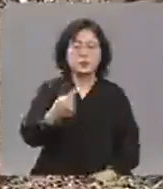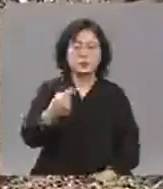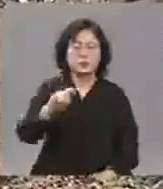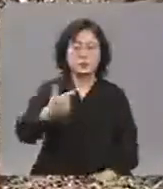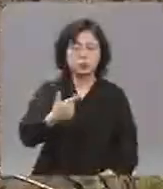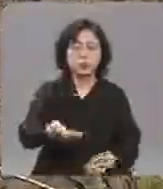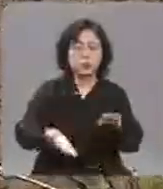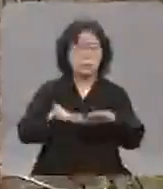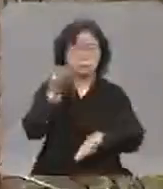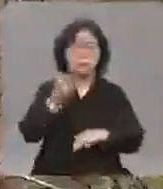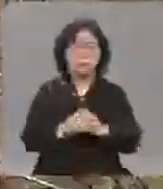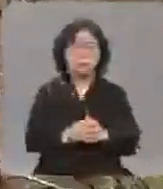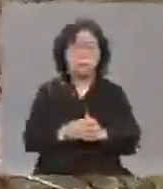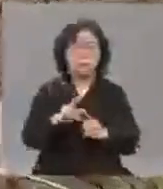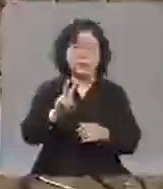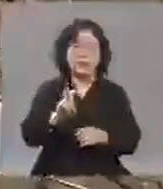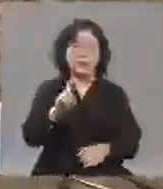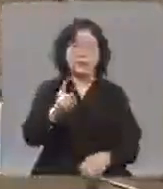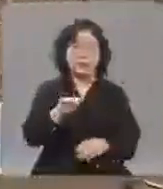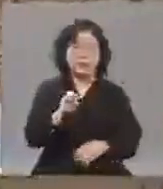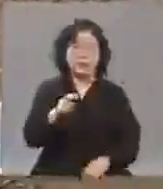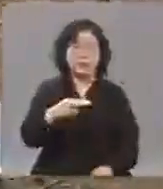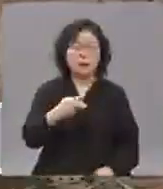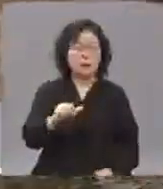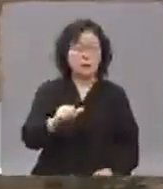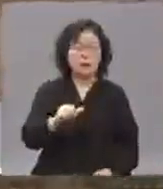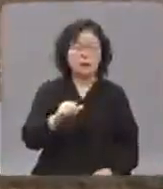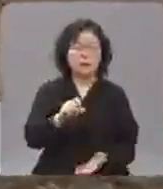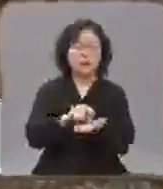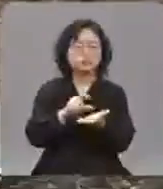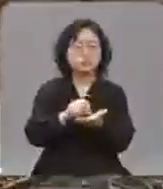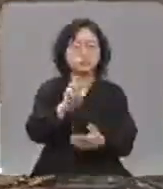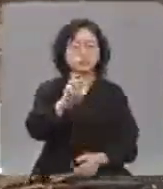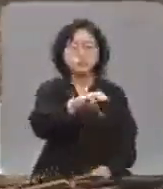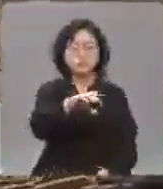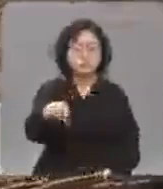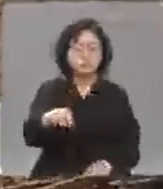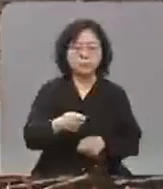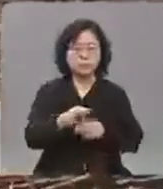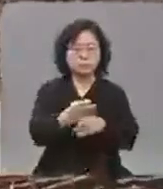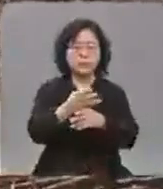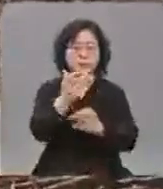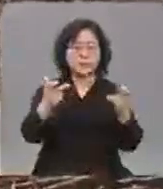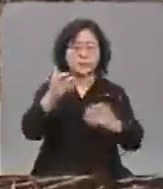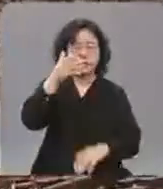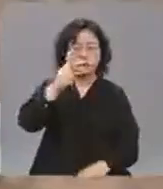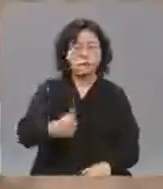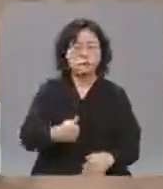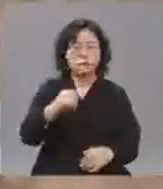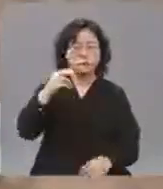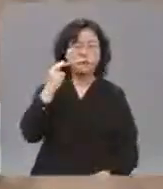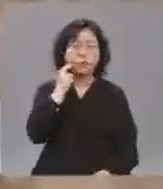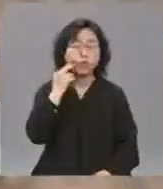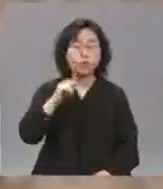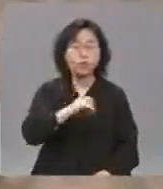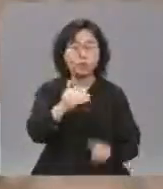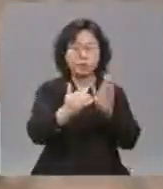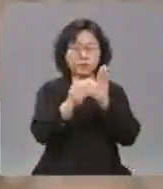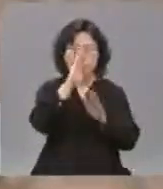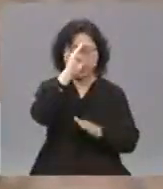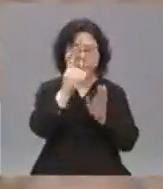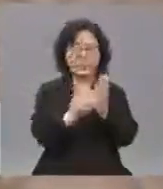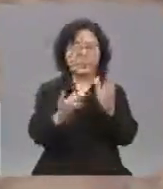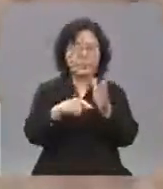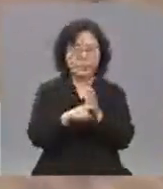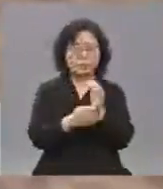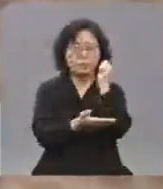11,600그루가 넘습니다. 21헥타르, 축구장 30개 면적입니다. 산 주인은 재선충병 예방 차원에서